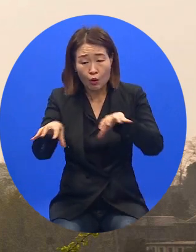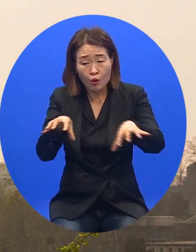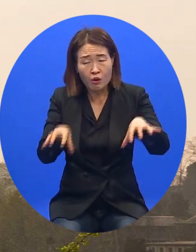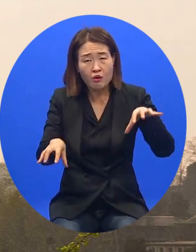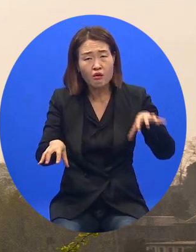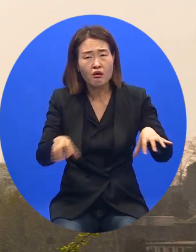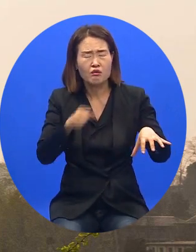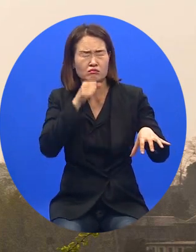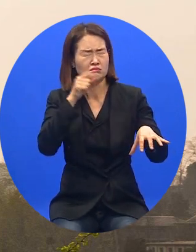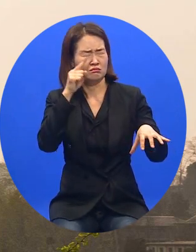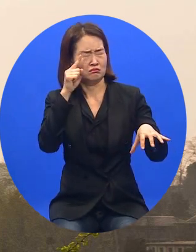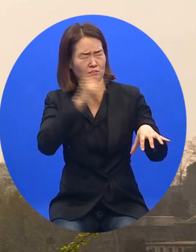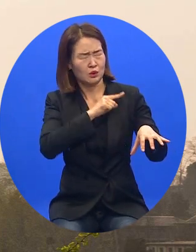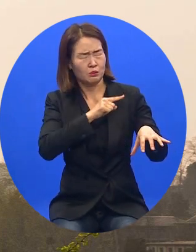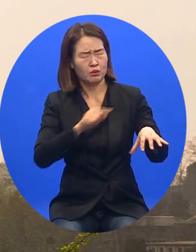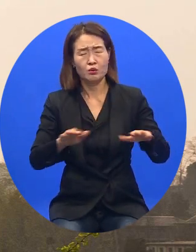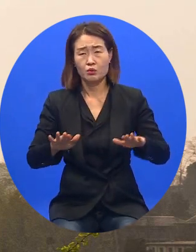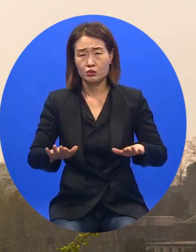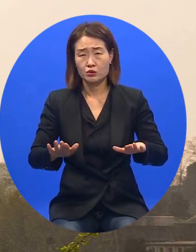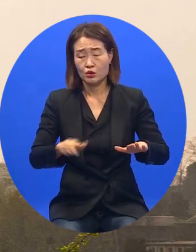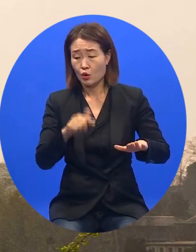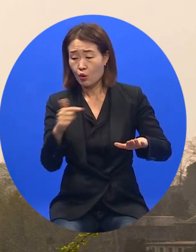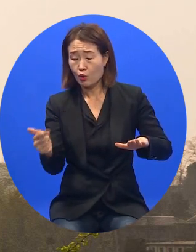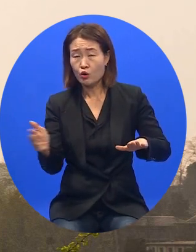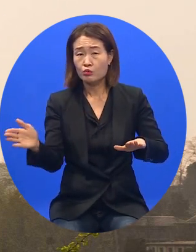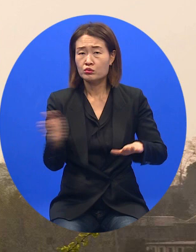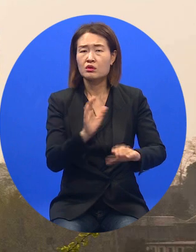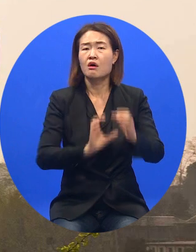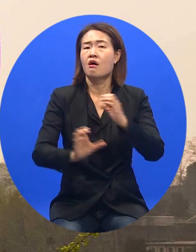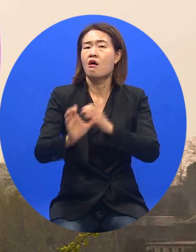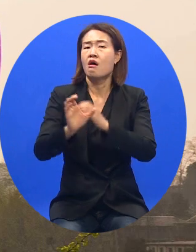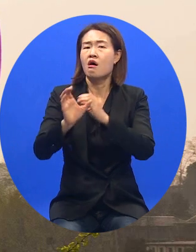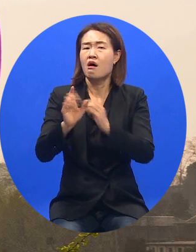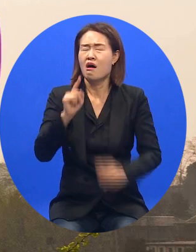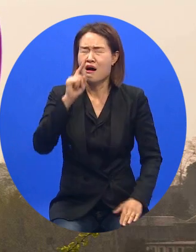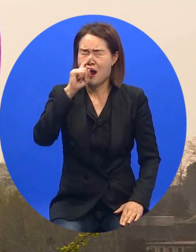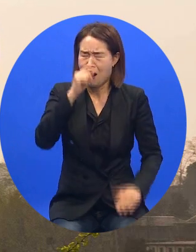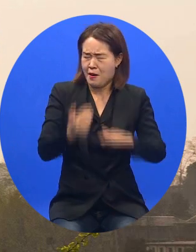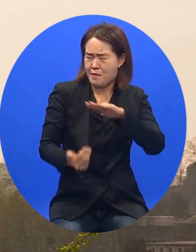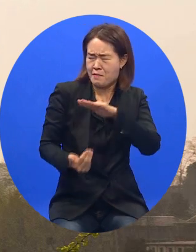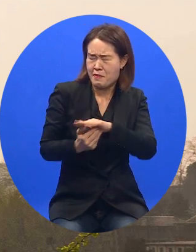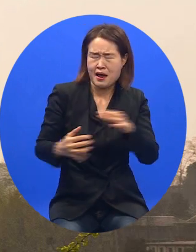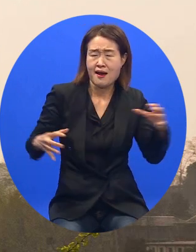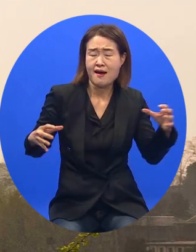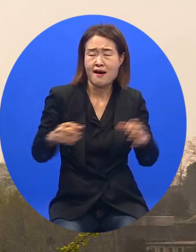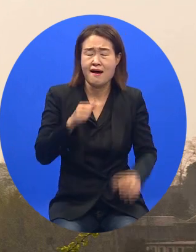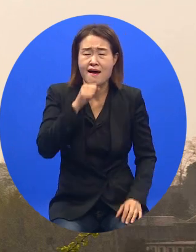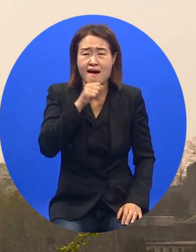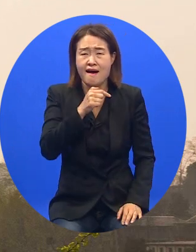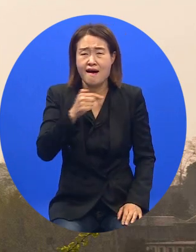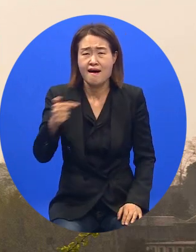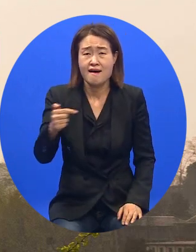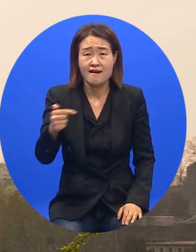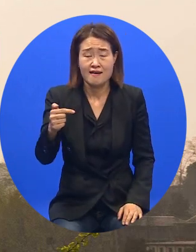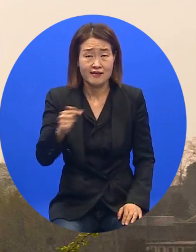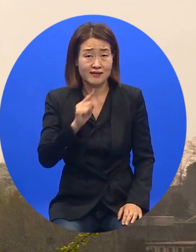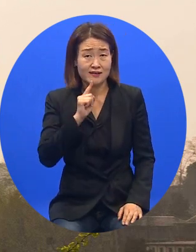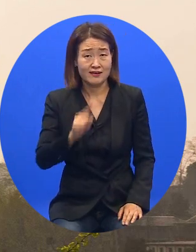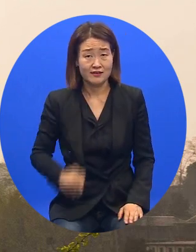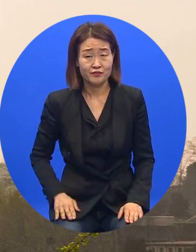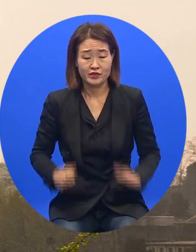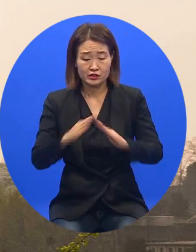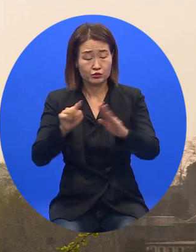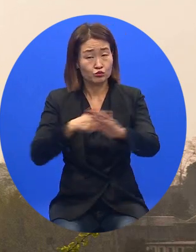지역에서 나쁨 단계를 보이겠는데요. 오후부터는 국외 미세먼지까지 더해지면서 농도가 더